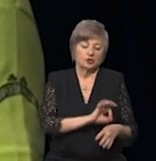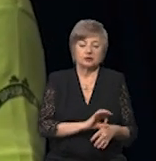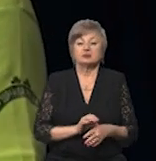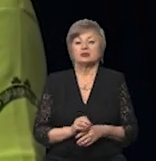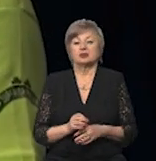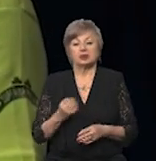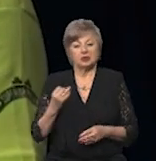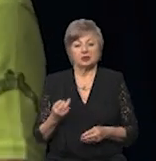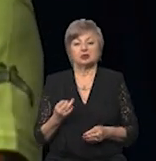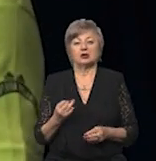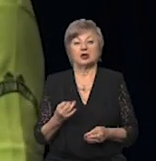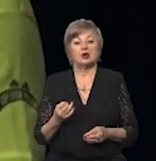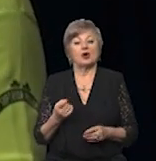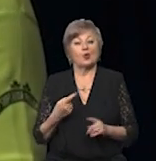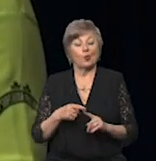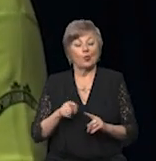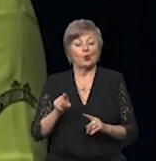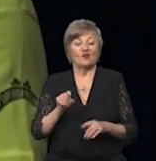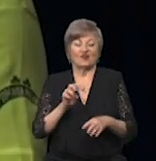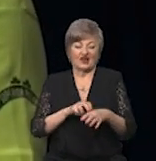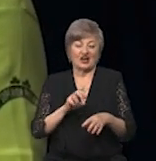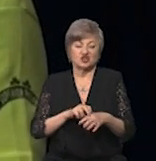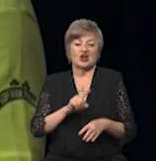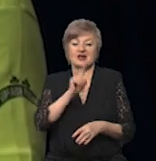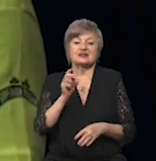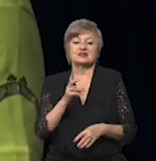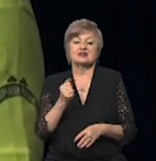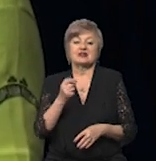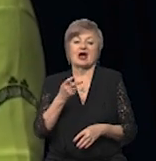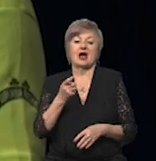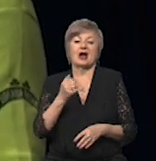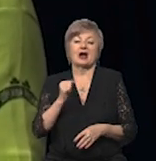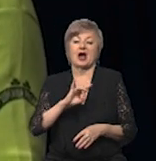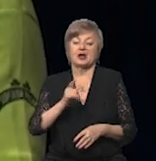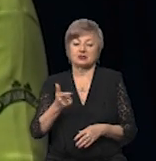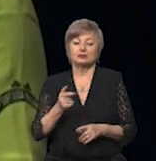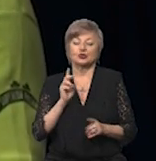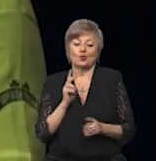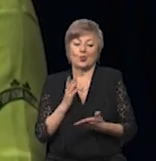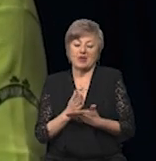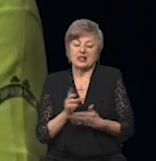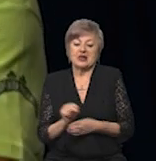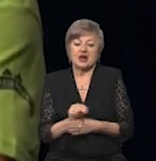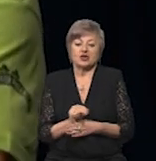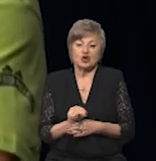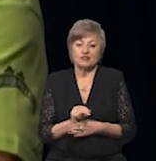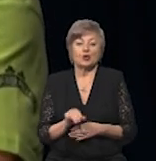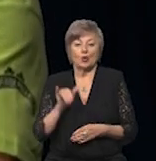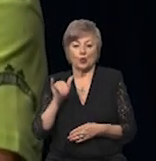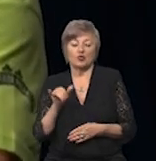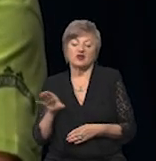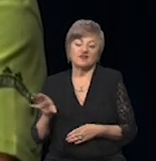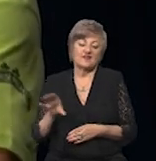І у знахаря, який володіє цим мистецтвом лікування, в нього є всі